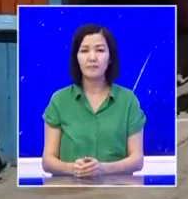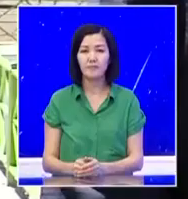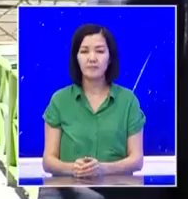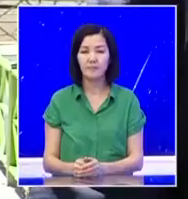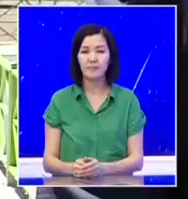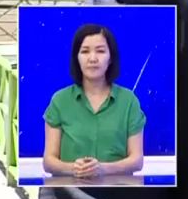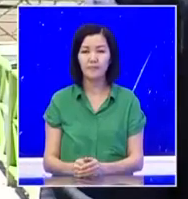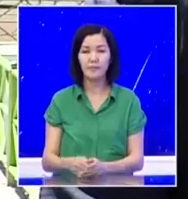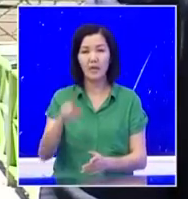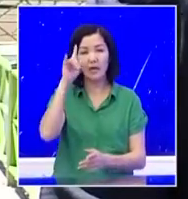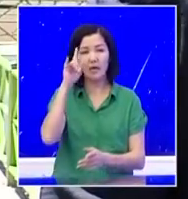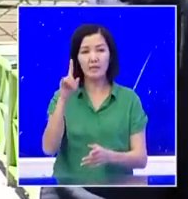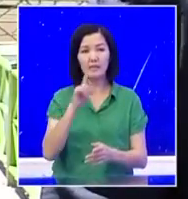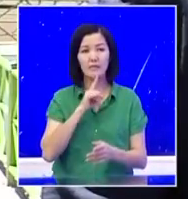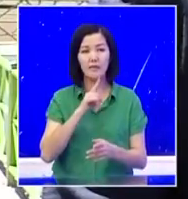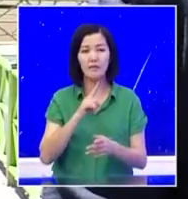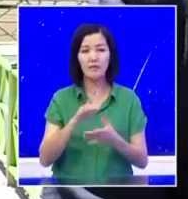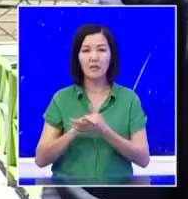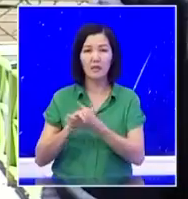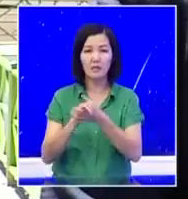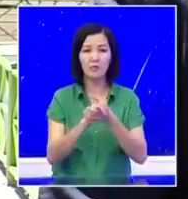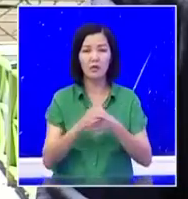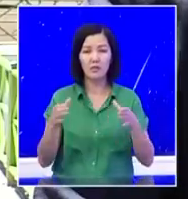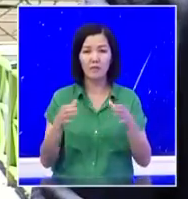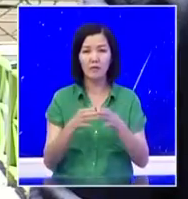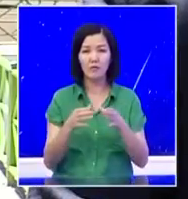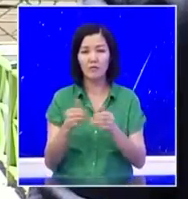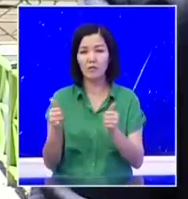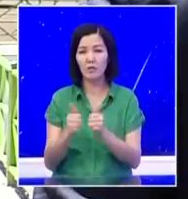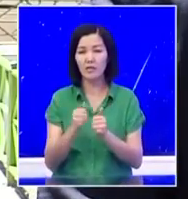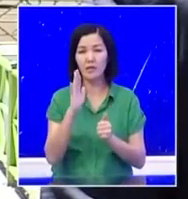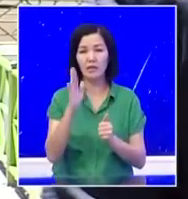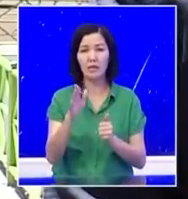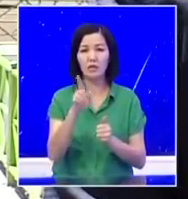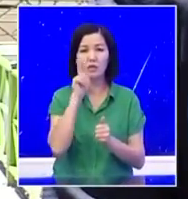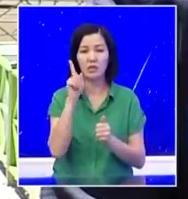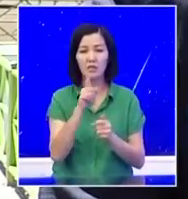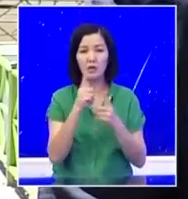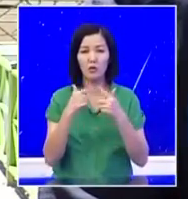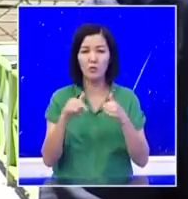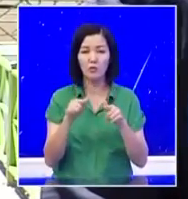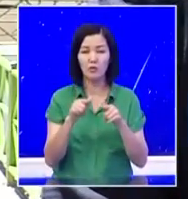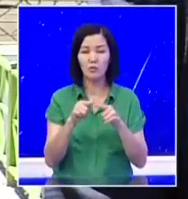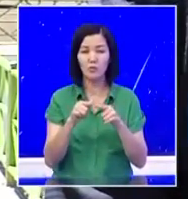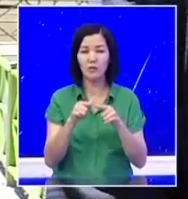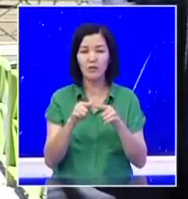осыларға. Қазақстан кәсіподақтар федерациясының жанындағы келешек жастар кеңесінің ұйымдастыруымен және